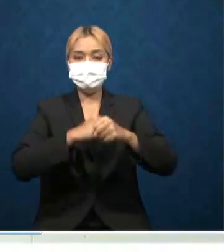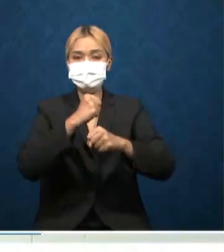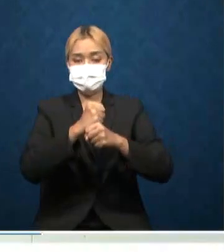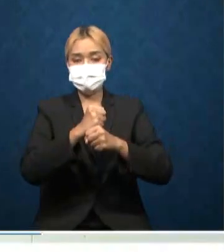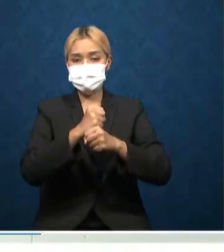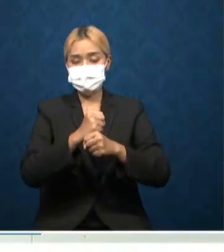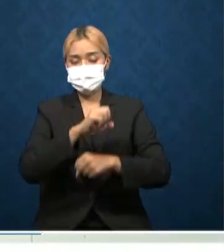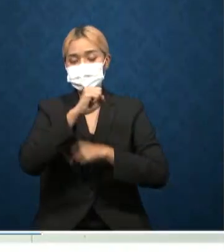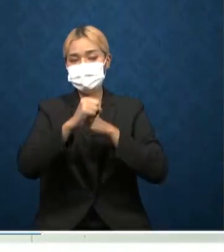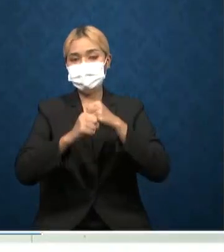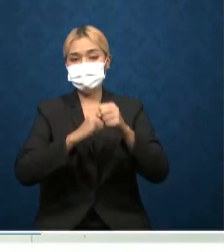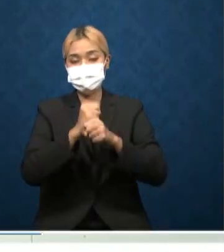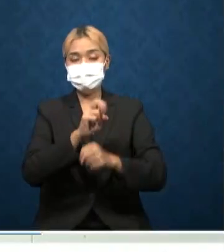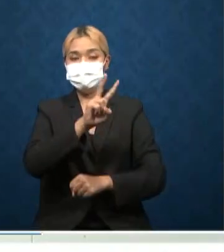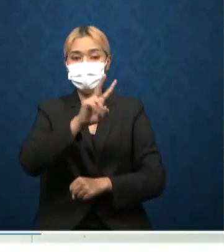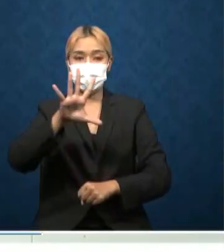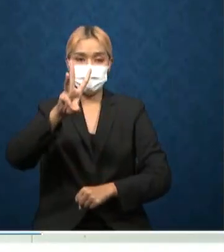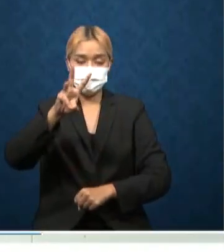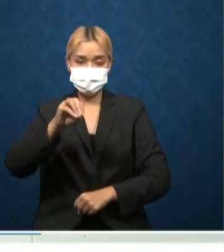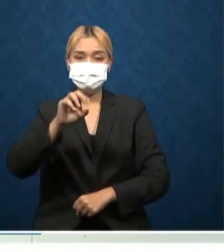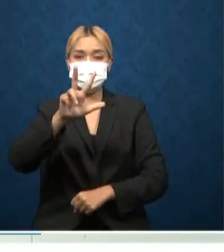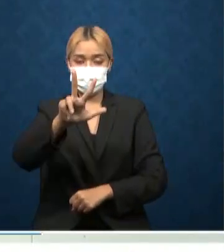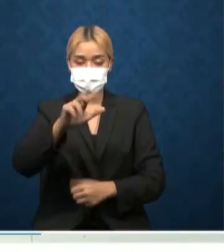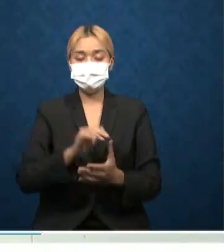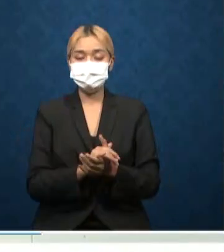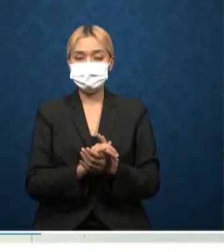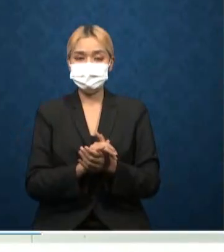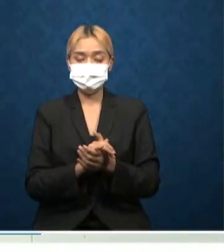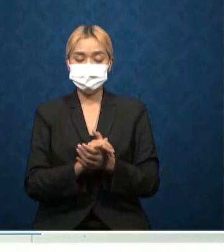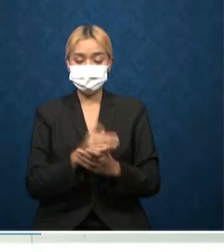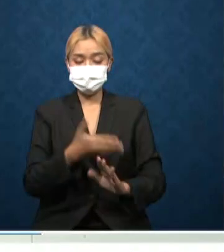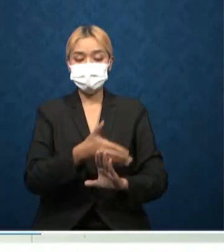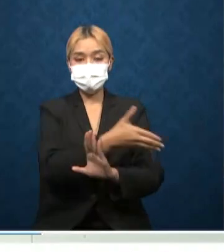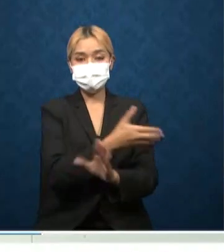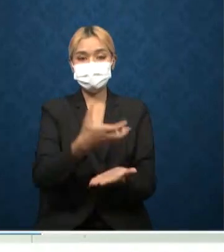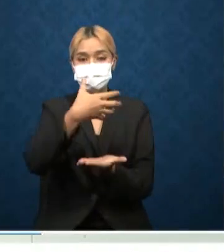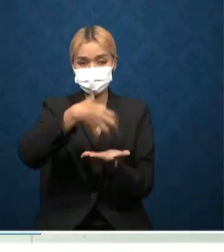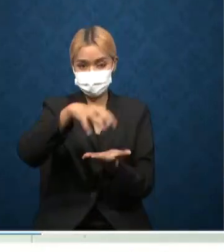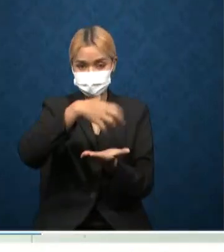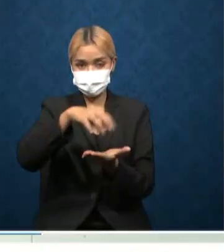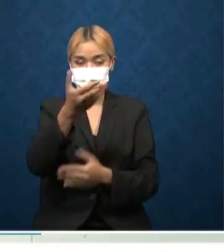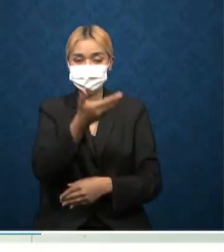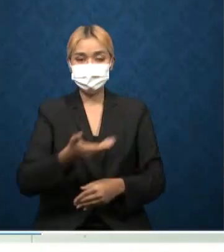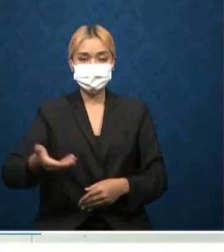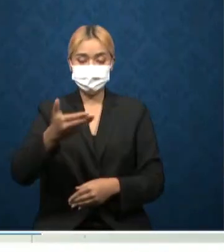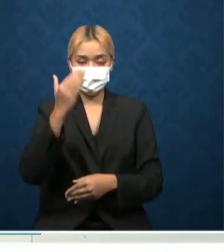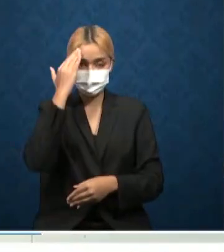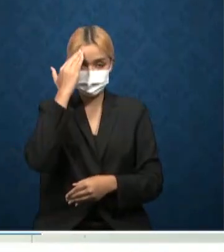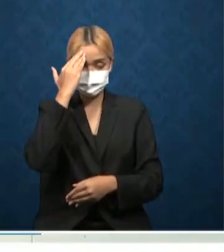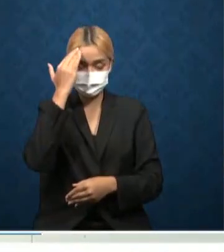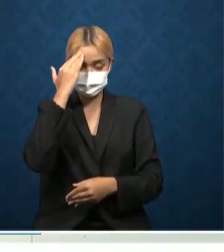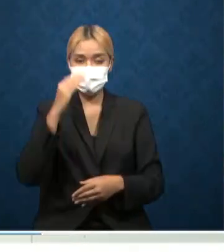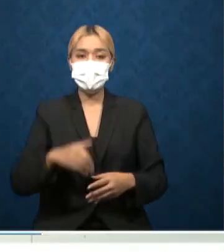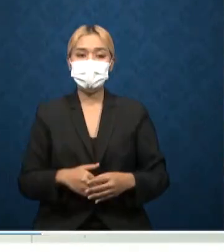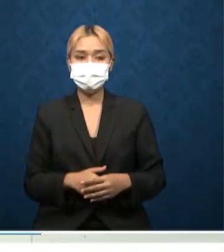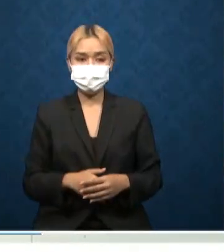พ.ศ2563ที่ได้นำกราบเรียนท่านประธานวุฒิสภาและนำกราบเรียนท่าน